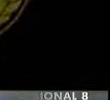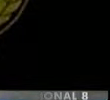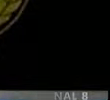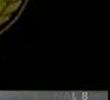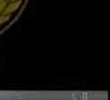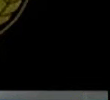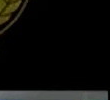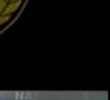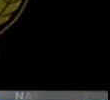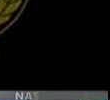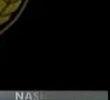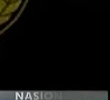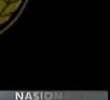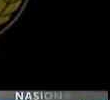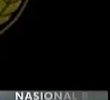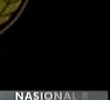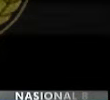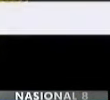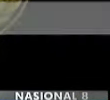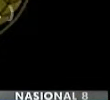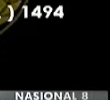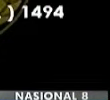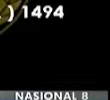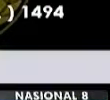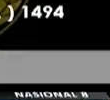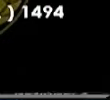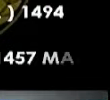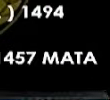meliputi 209 buah